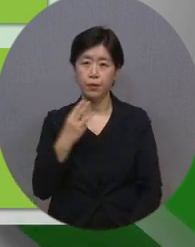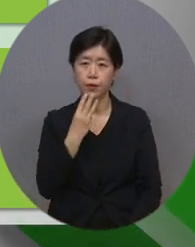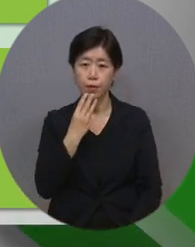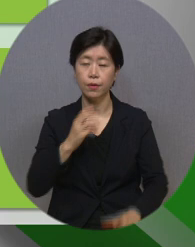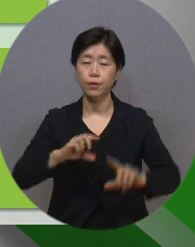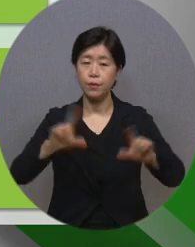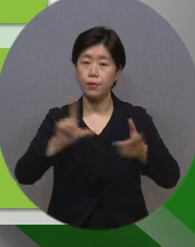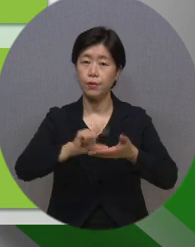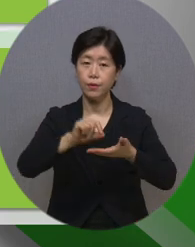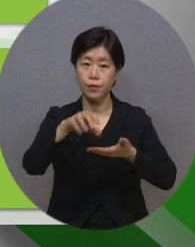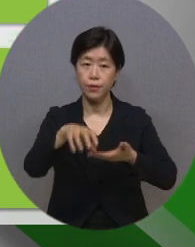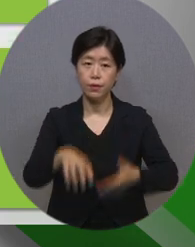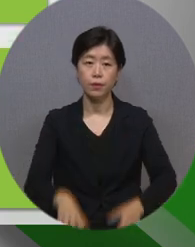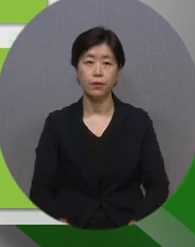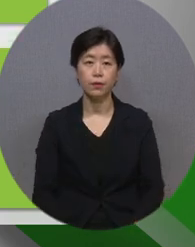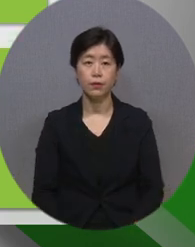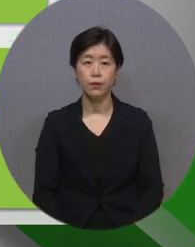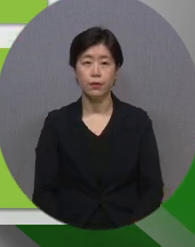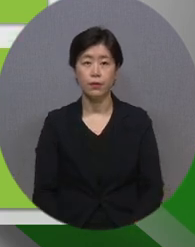서울 동부지사입니다.